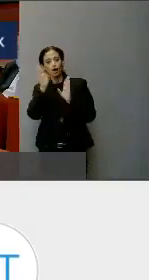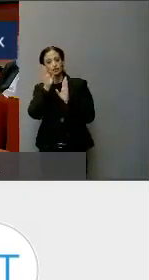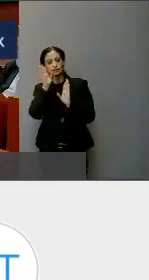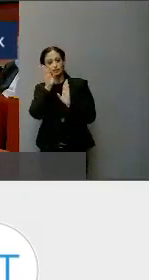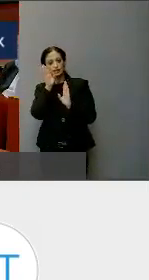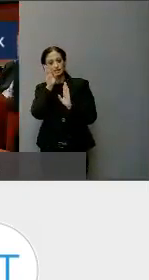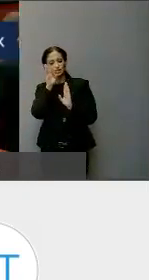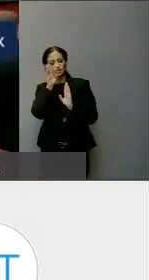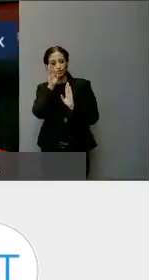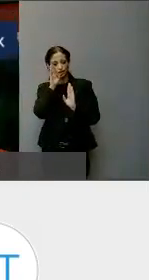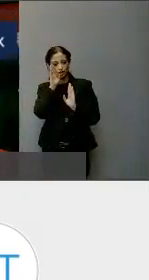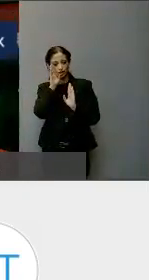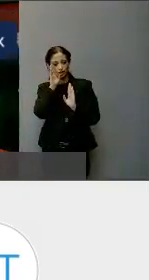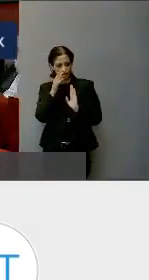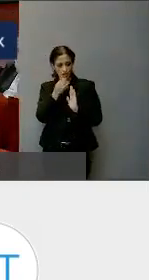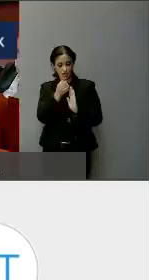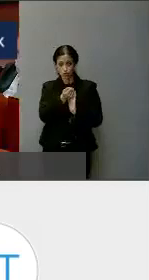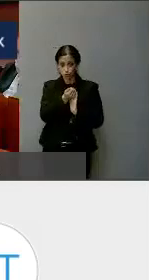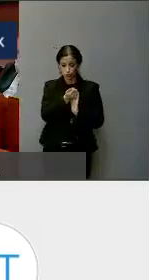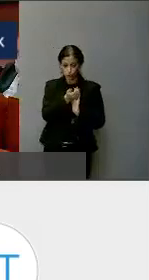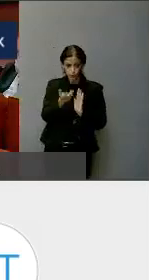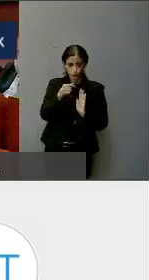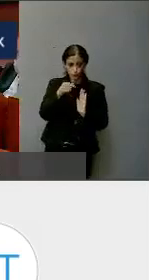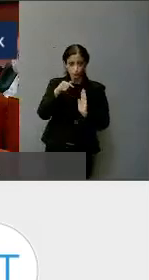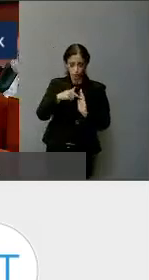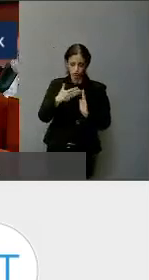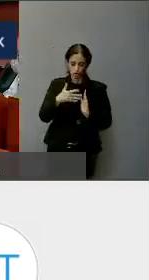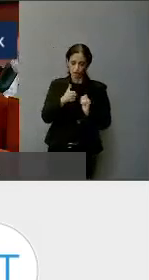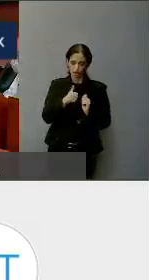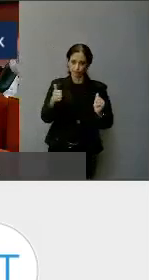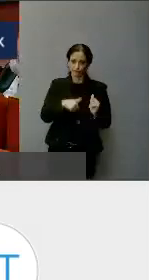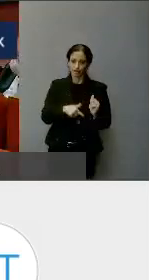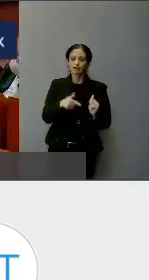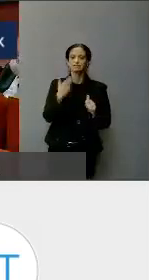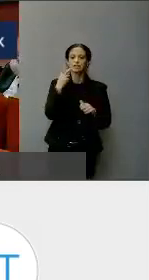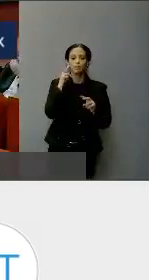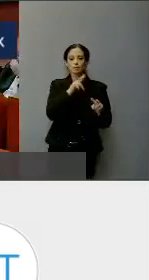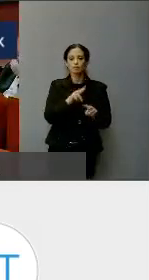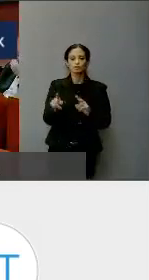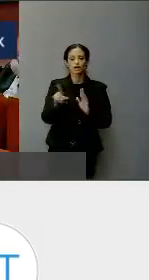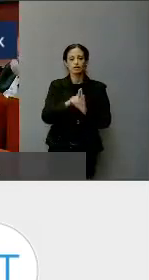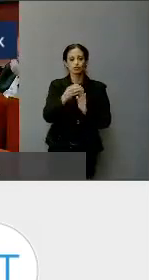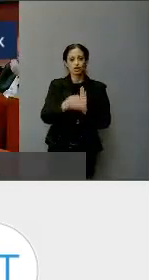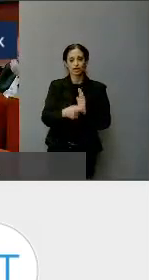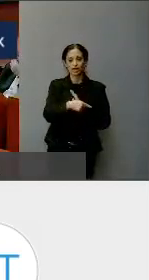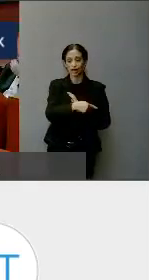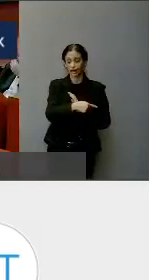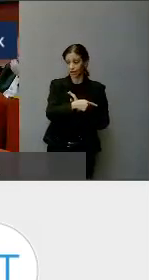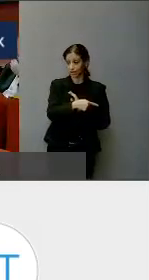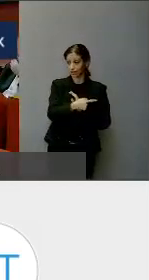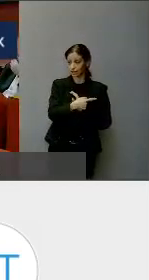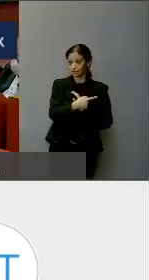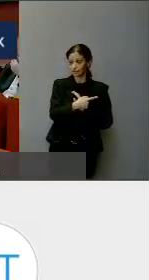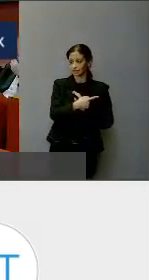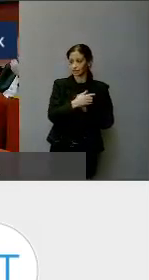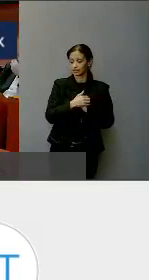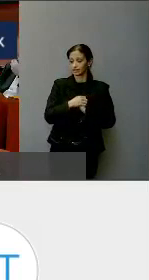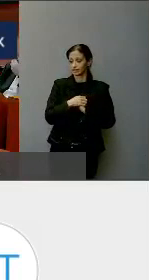la differenza e al monitoraggio importante legale dei di questi diciamo aspetti